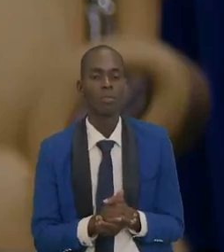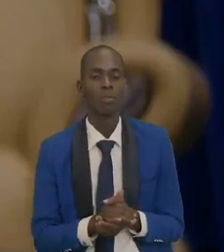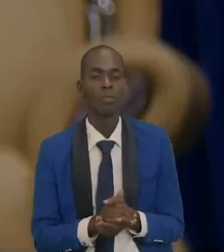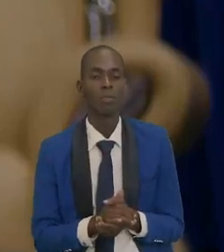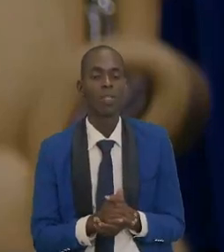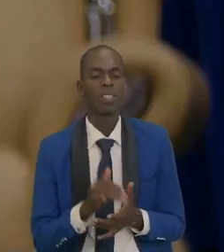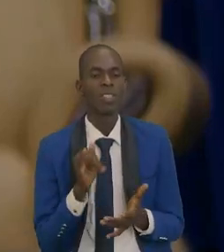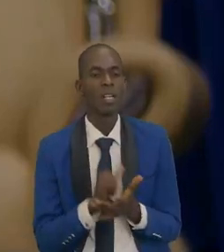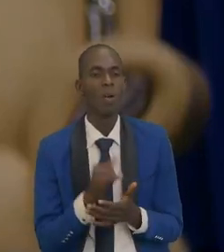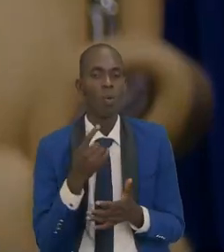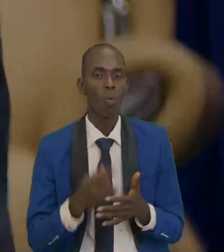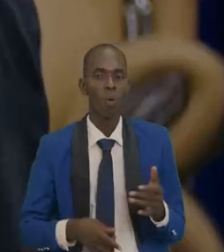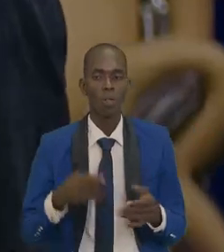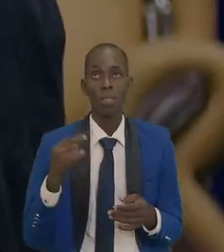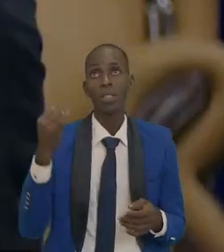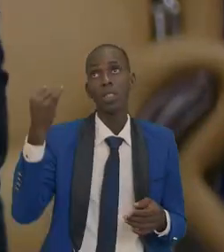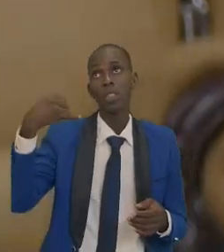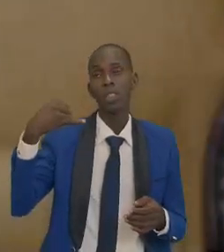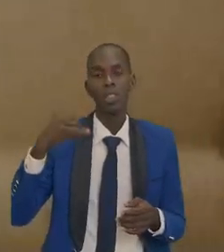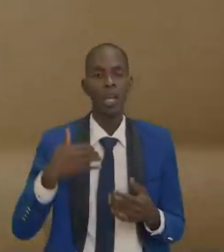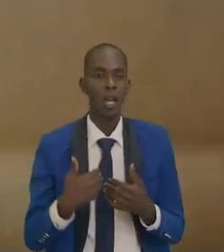C'est ce que l'architecte a.